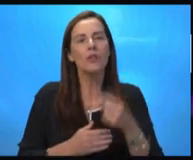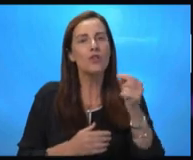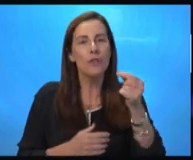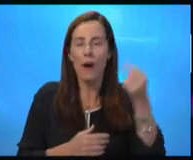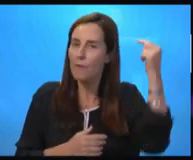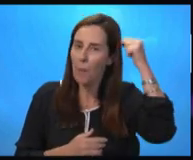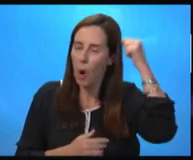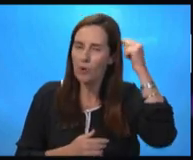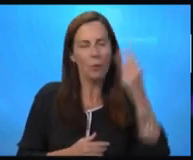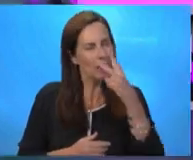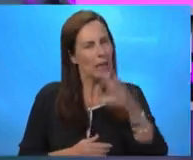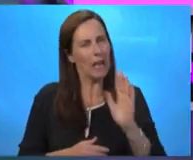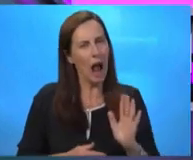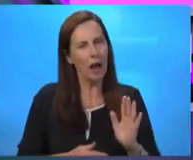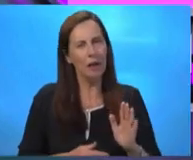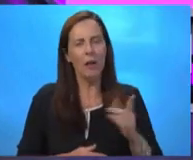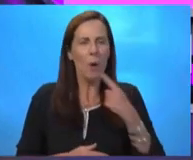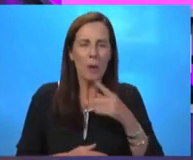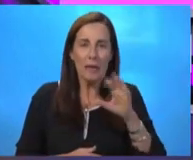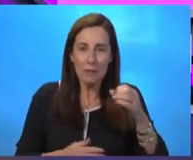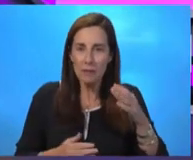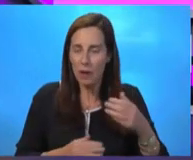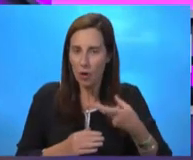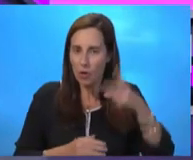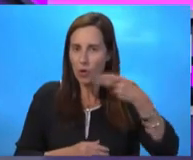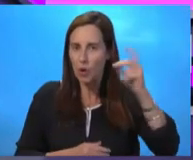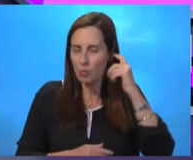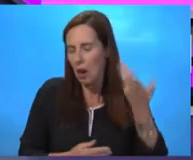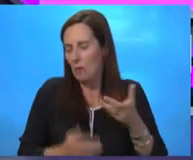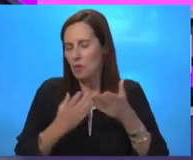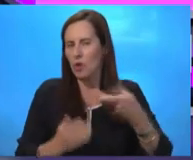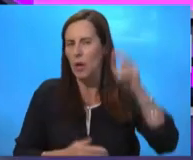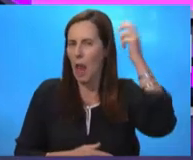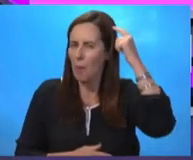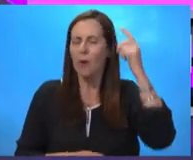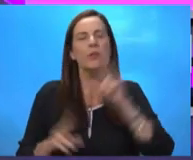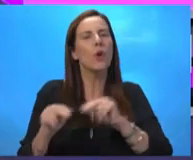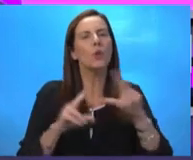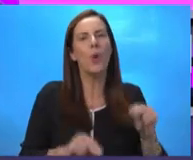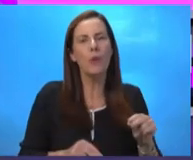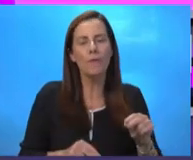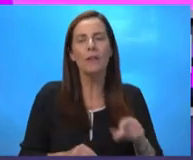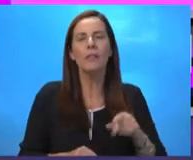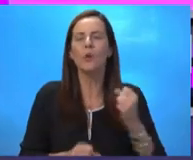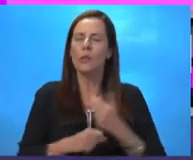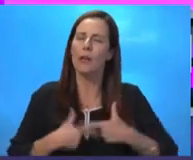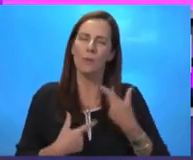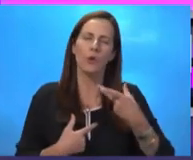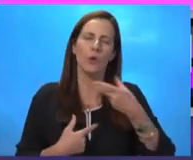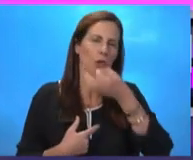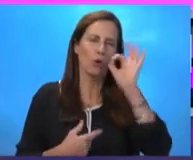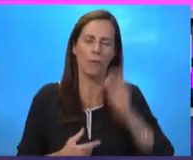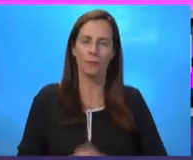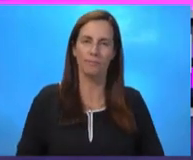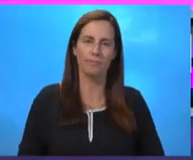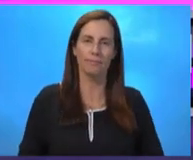בוא נסתכל על זה ככה. הם אומרים, אם זה מגביר את השמיעה, למה שלא יגביר לנו את המוח? זה בדיוק אותו דבר, זה יעשה לנו את החיים רק יותר טובים. כן,